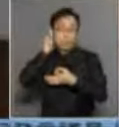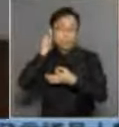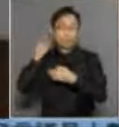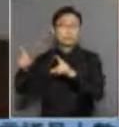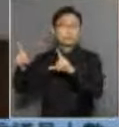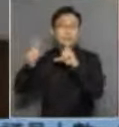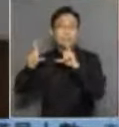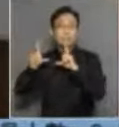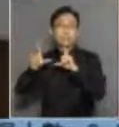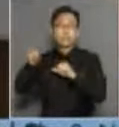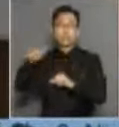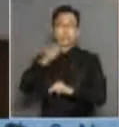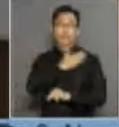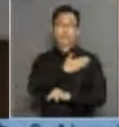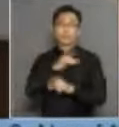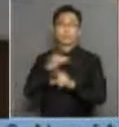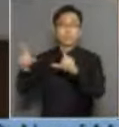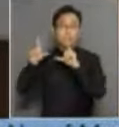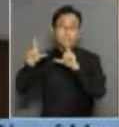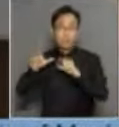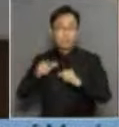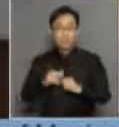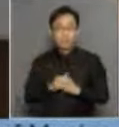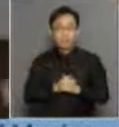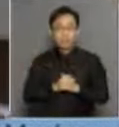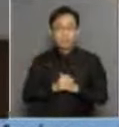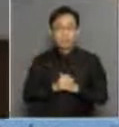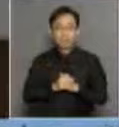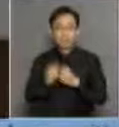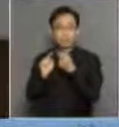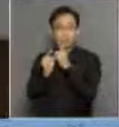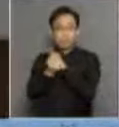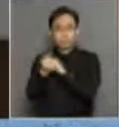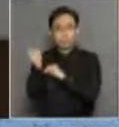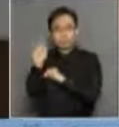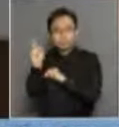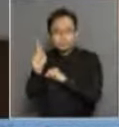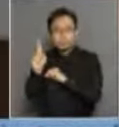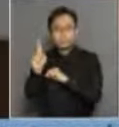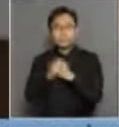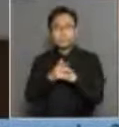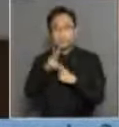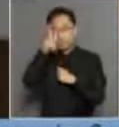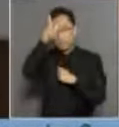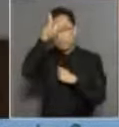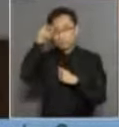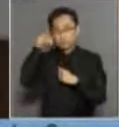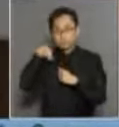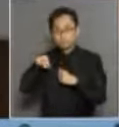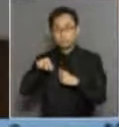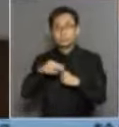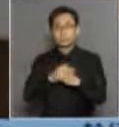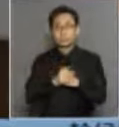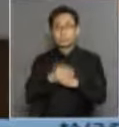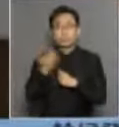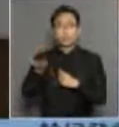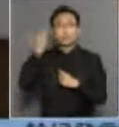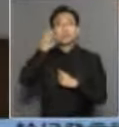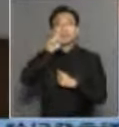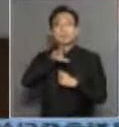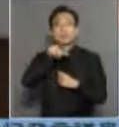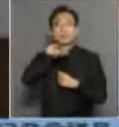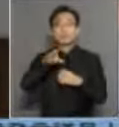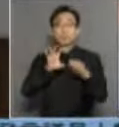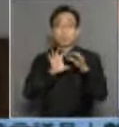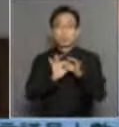制上就是他答的，是吧？那他代表誰來答呢？代表行政長官，是吧？我上次問有關行政會